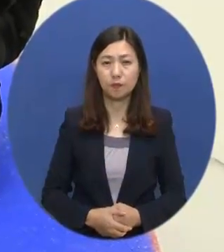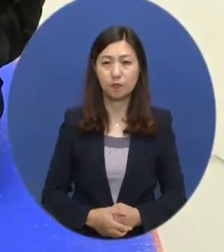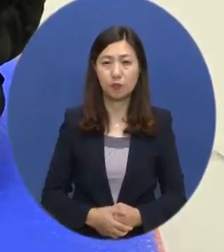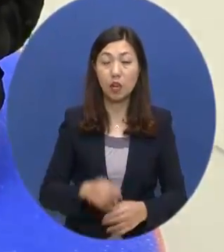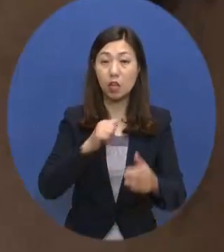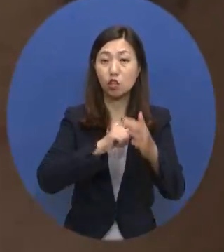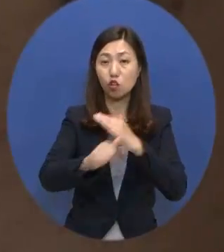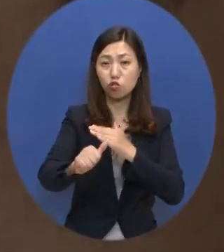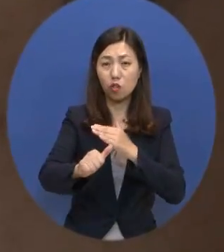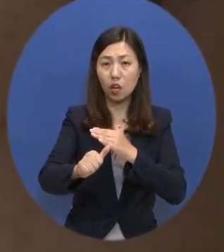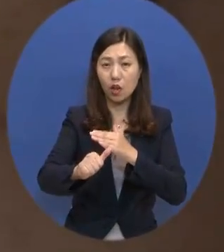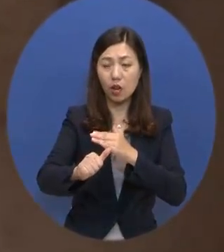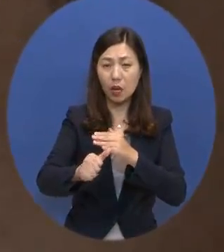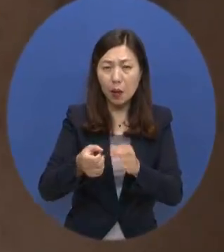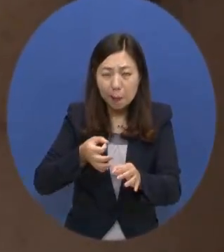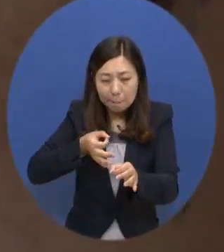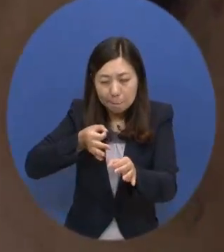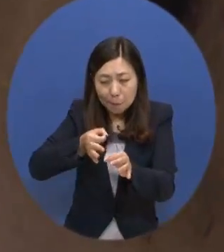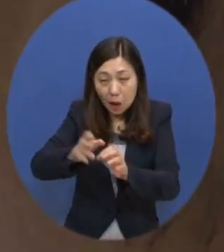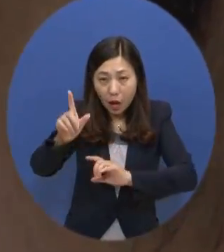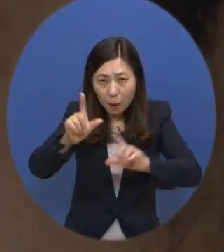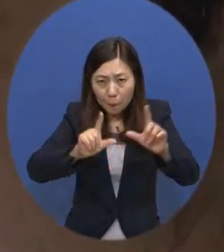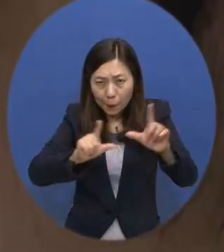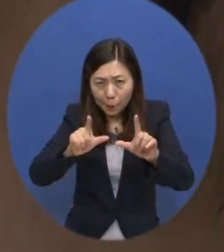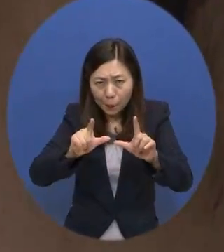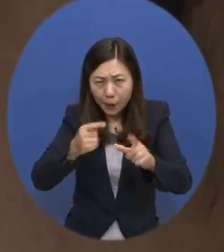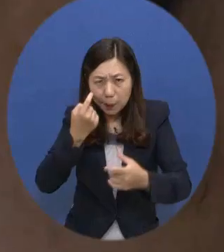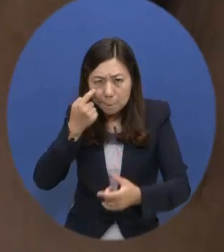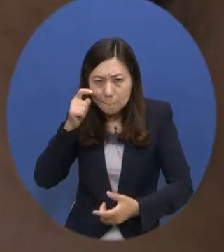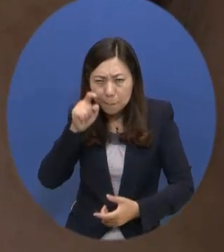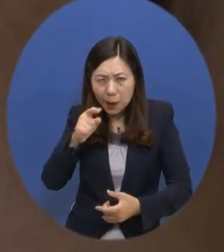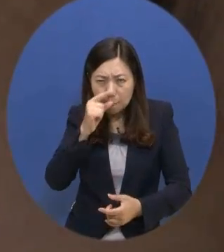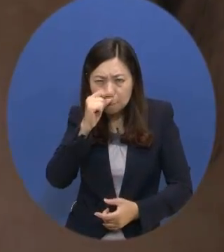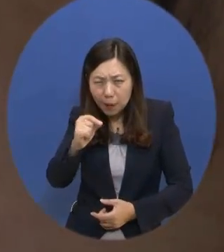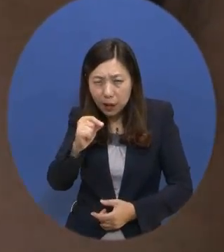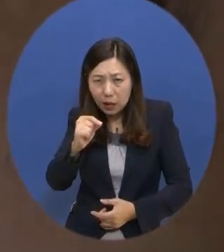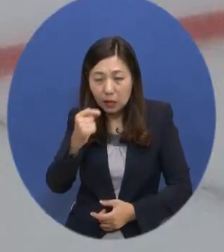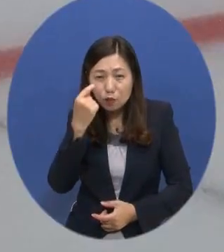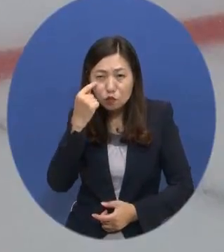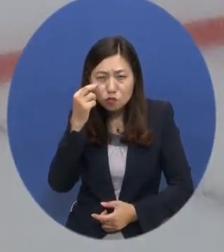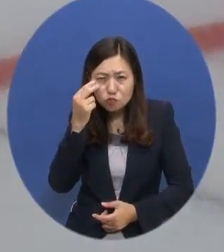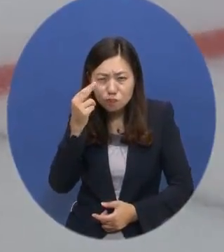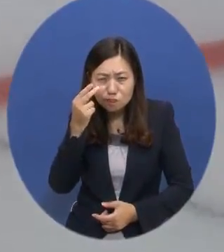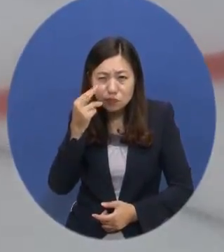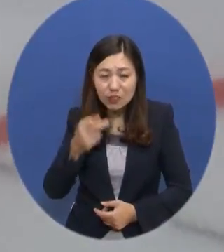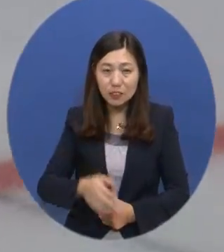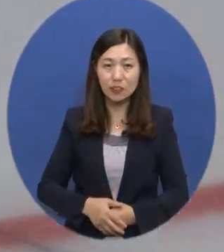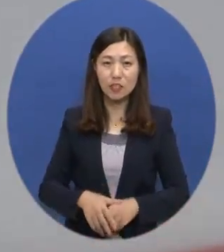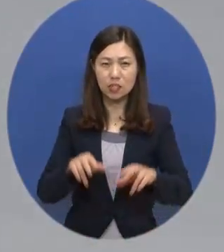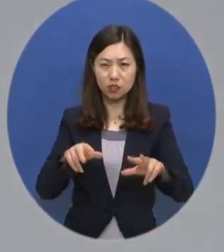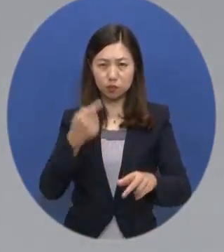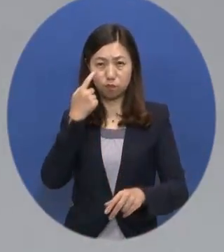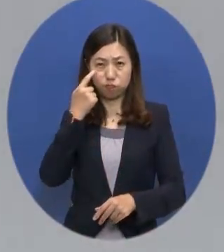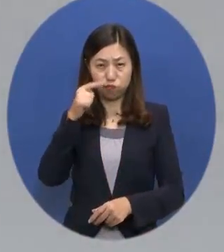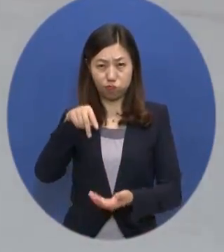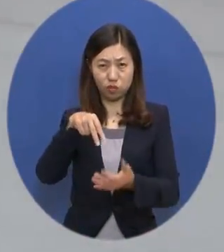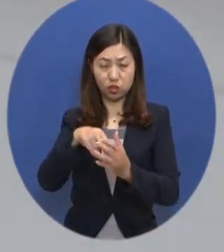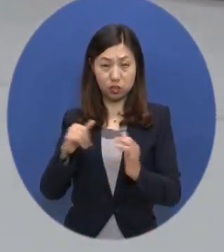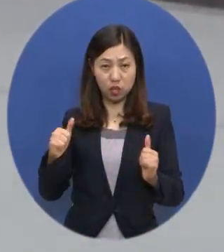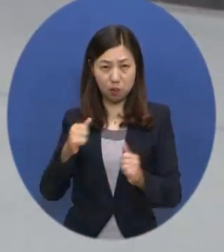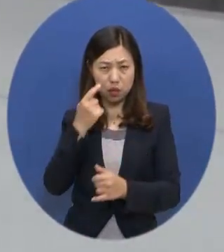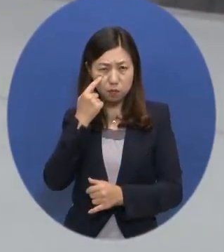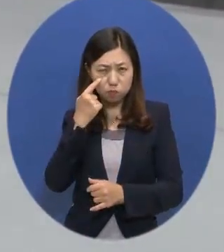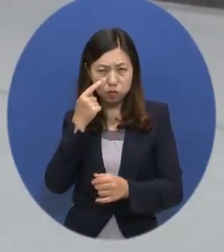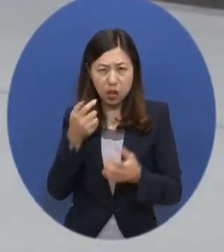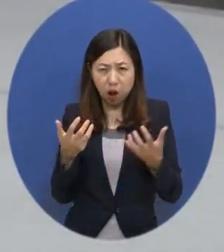선수들의 투구폼 하나에도 날카롭게 꽂히는 권영일 코치의 예리한 눈빛. 지금 그의 눈에는 빙상과